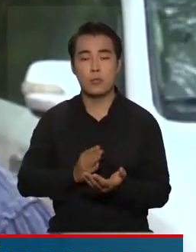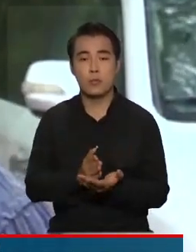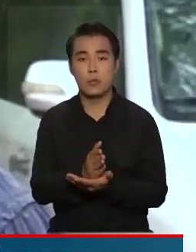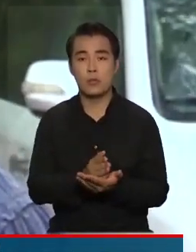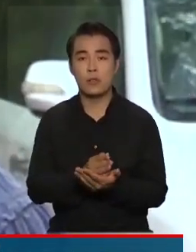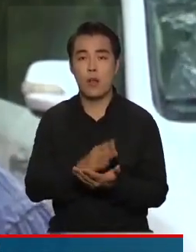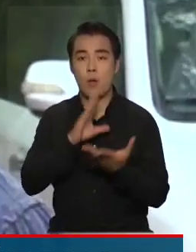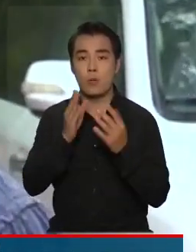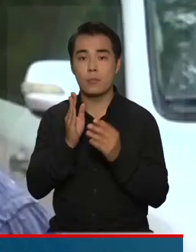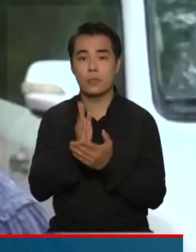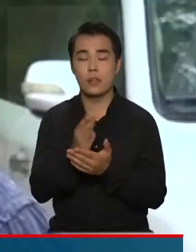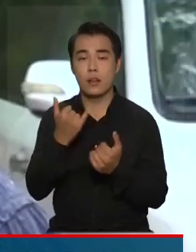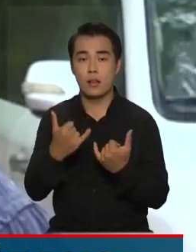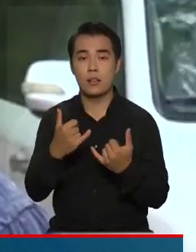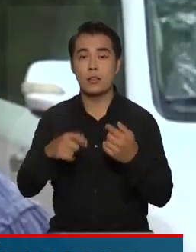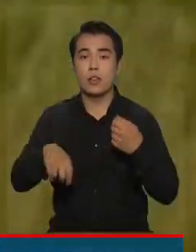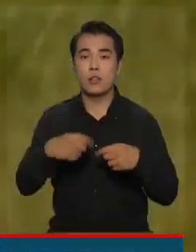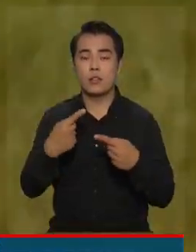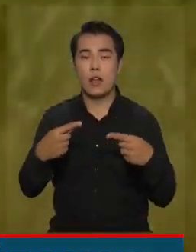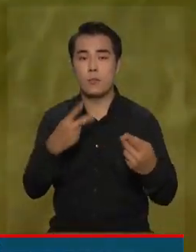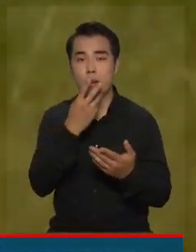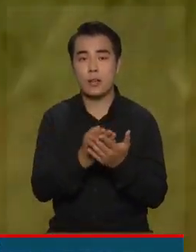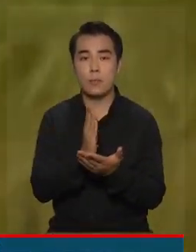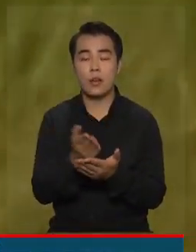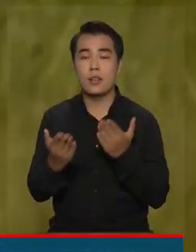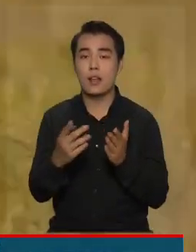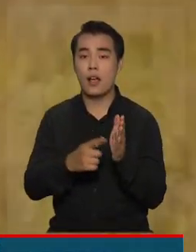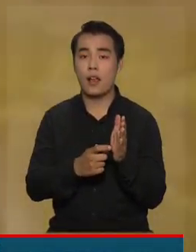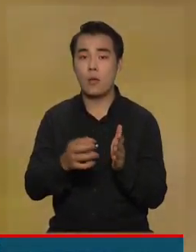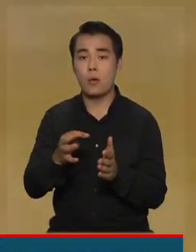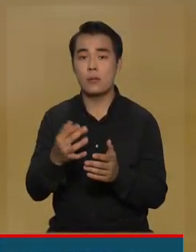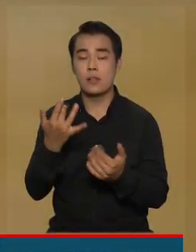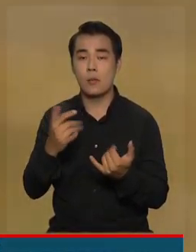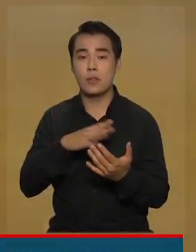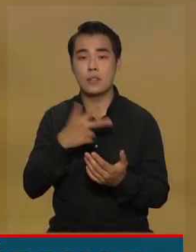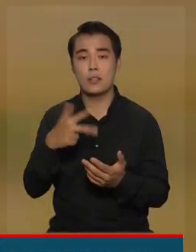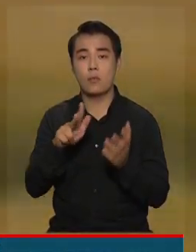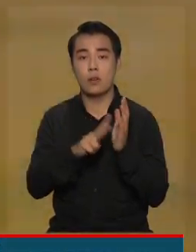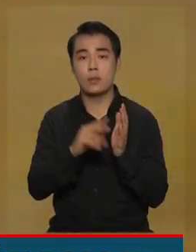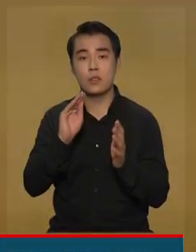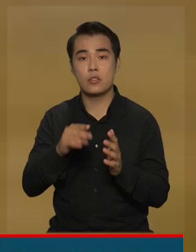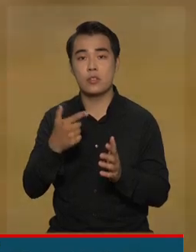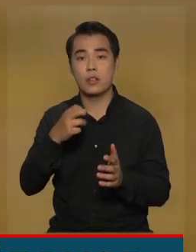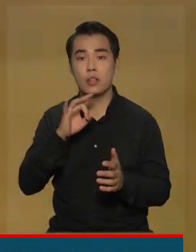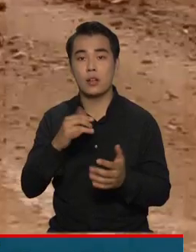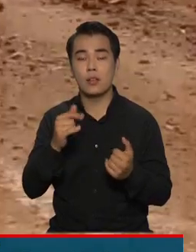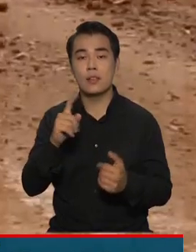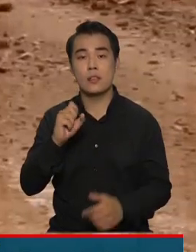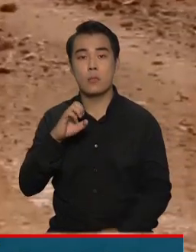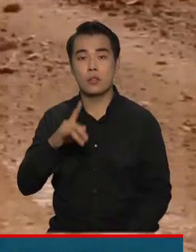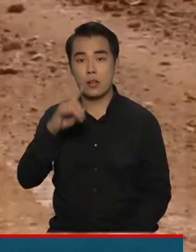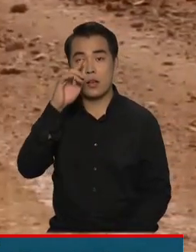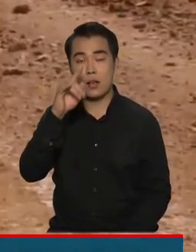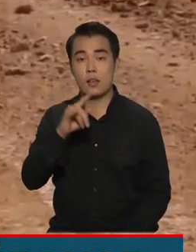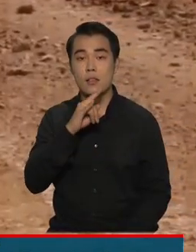сегодня убытки очень колоссальные. Если в Карагандинской области пострадали 38 000 гектаров, то на западе страны